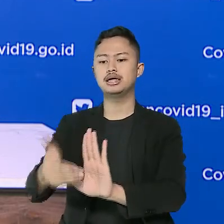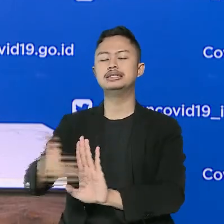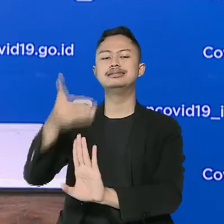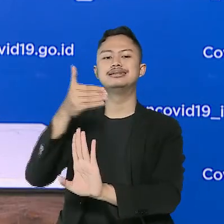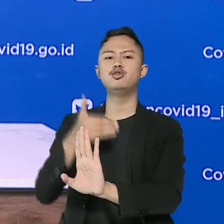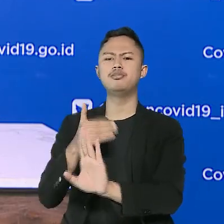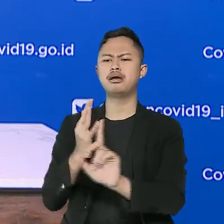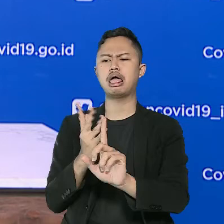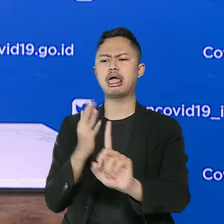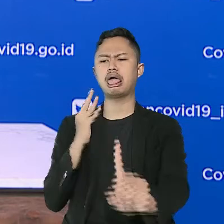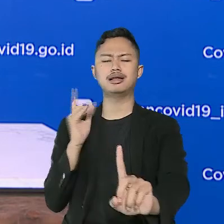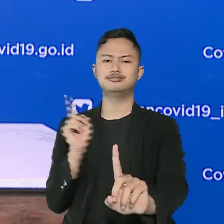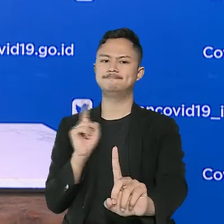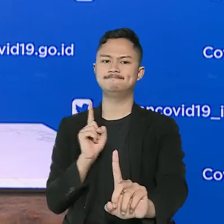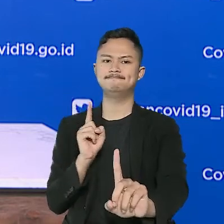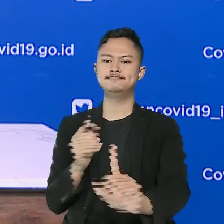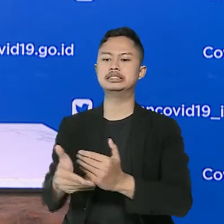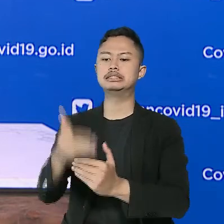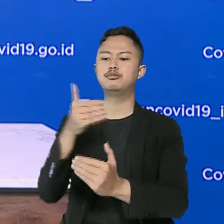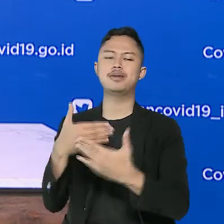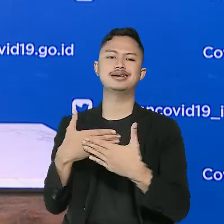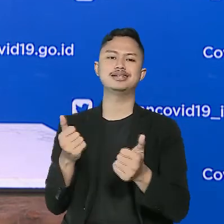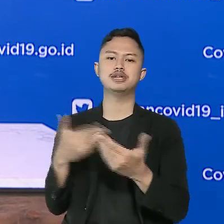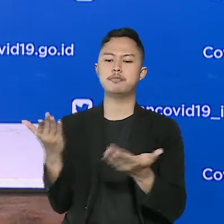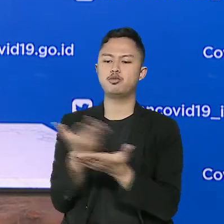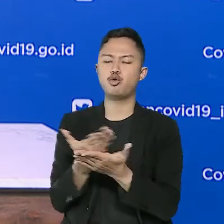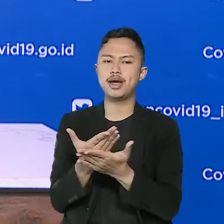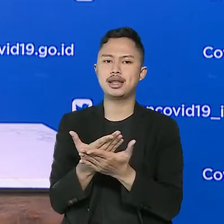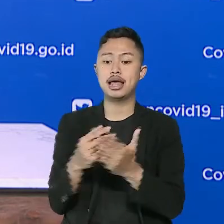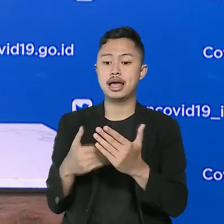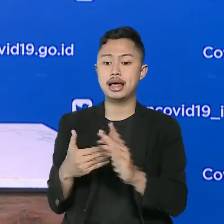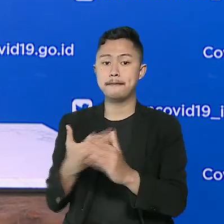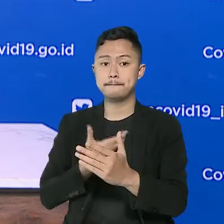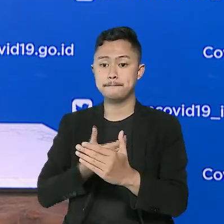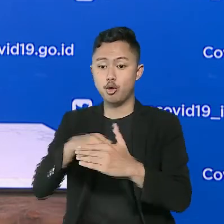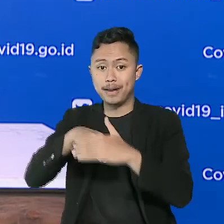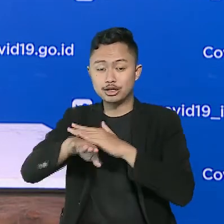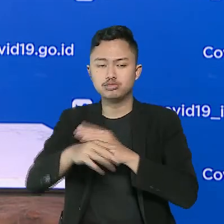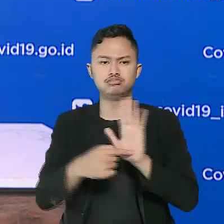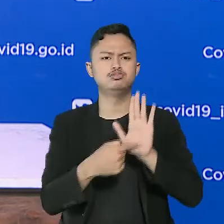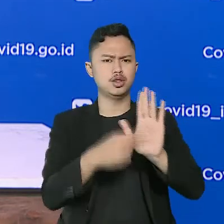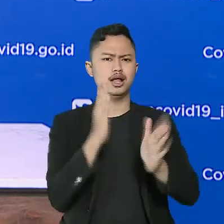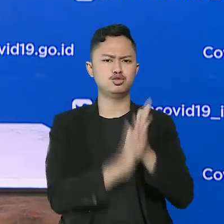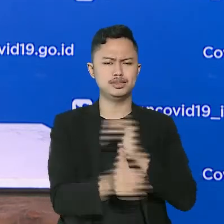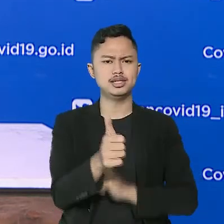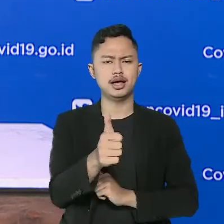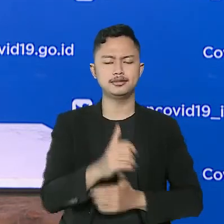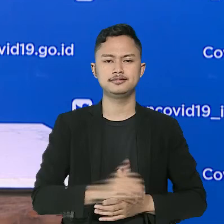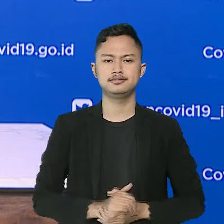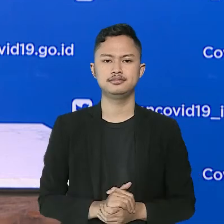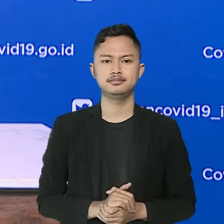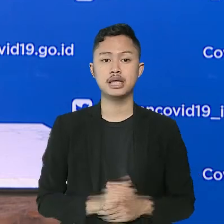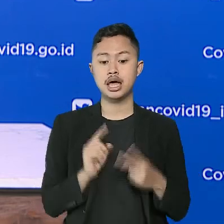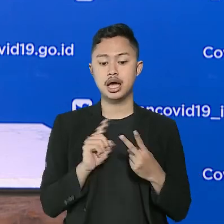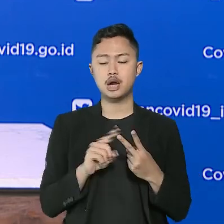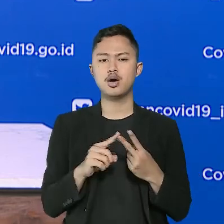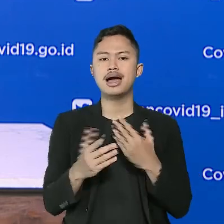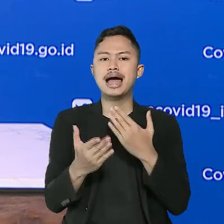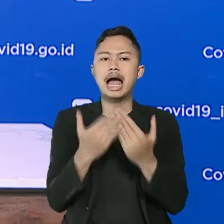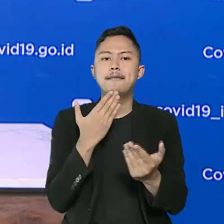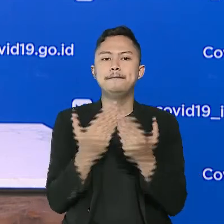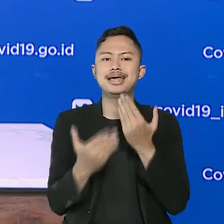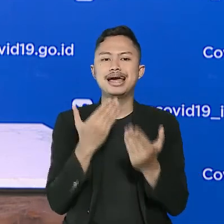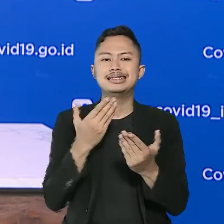menimbulkan antrian dan kerumunan. Selain itu, untuk mengantisipasi perbedaan pencatatan data dalam aplikasi